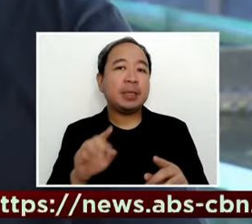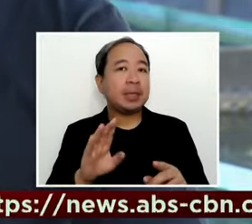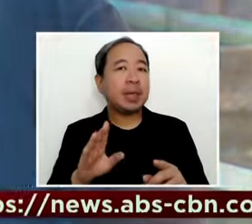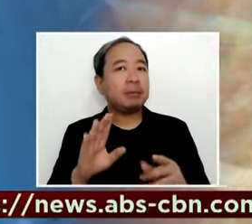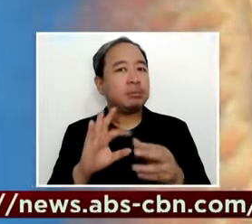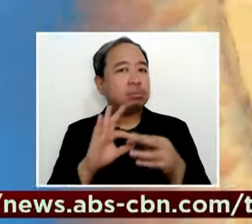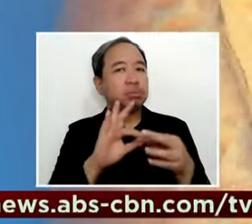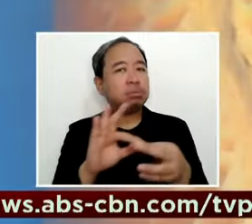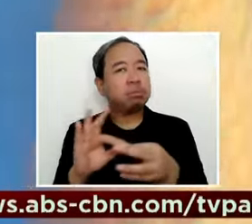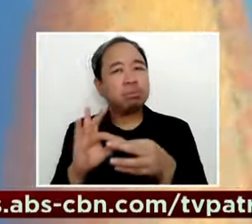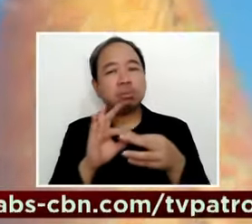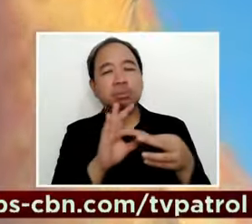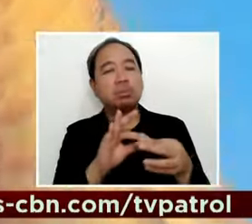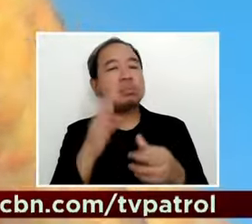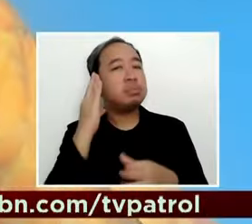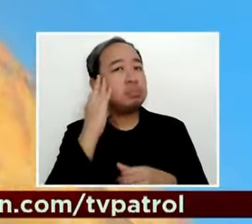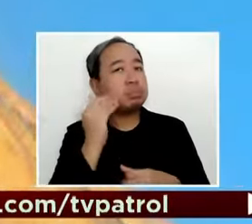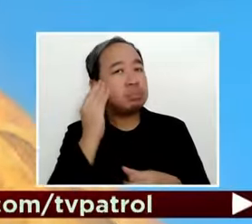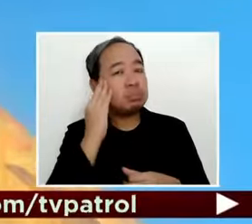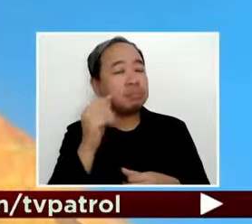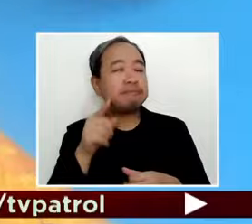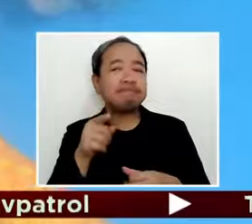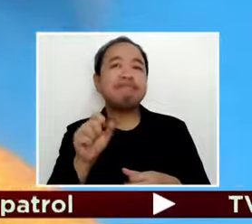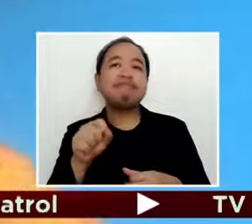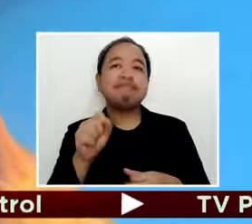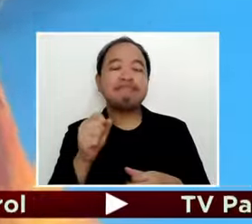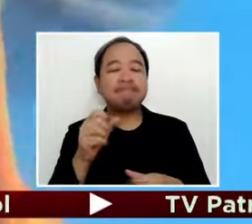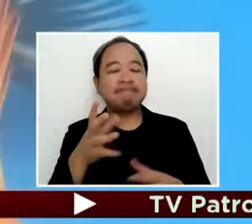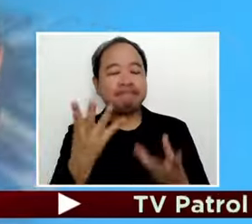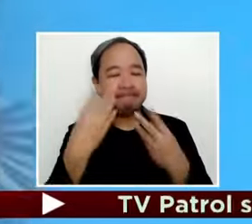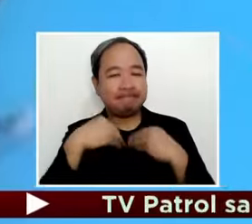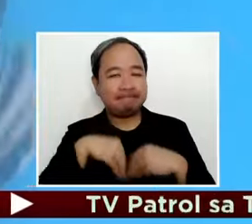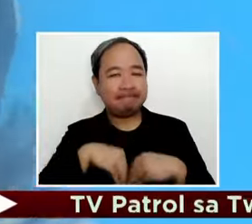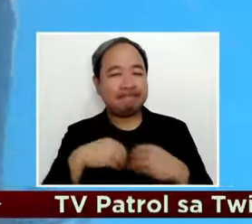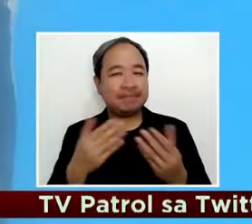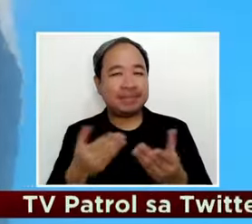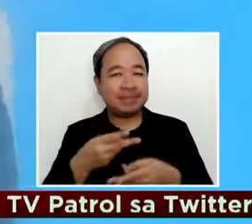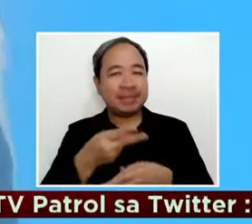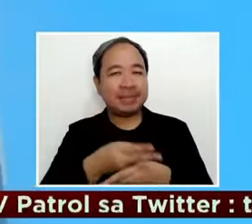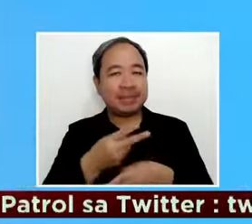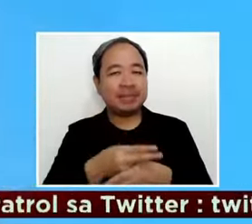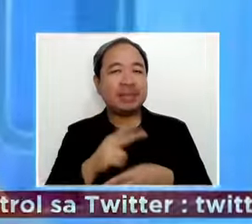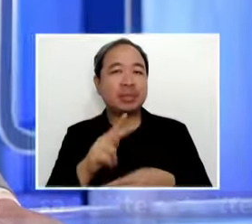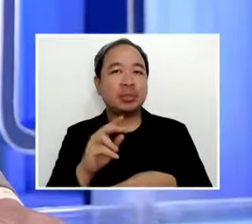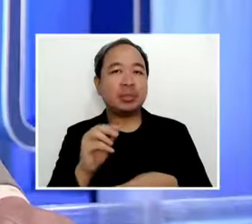and experience na matututunan natin sa quickkeeping.